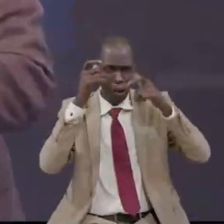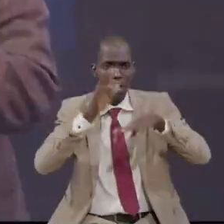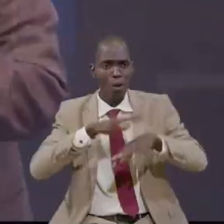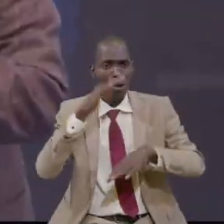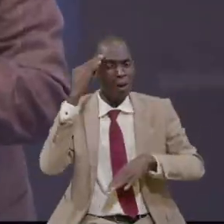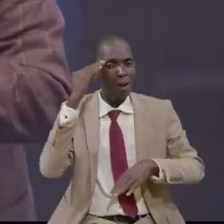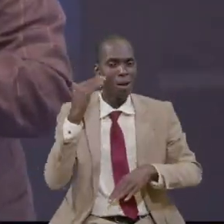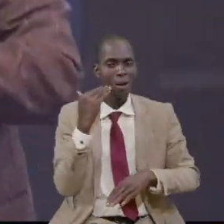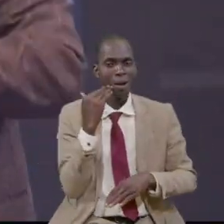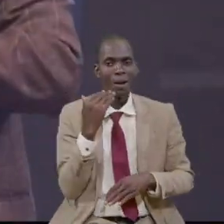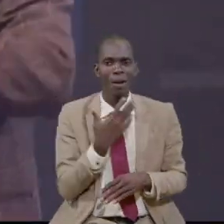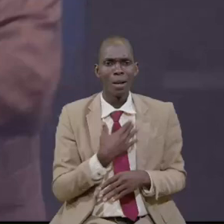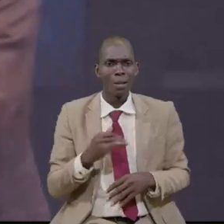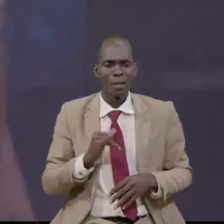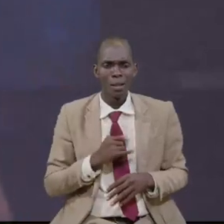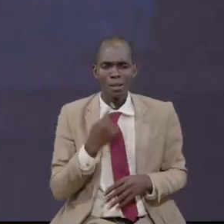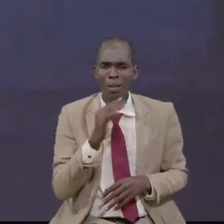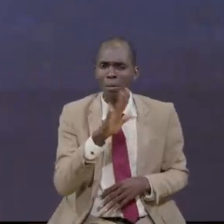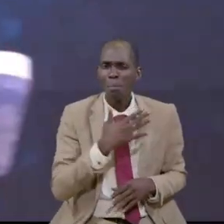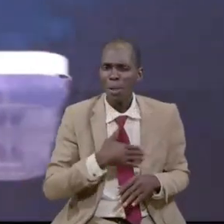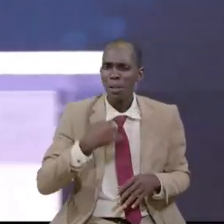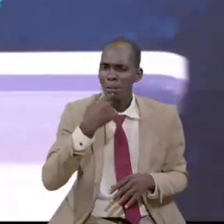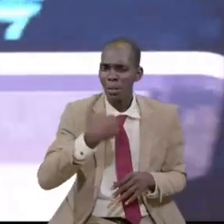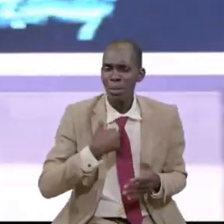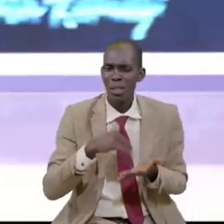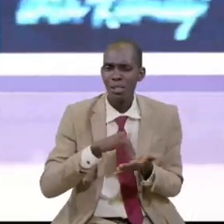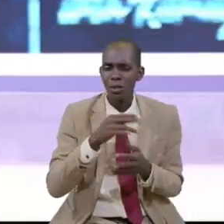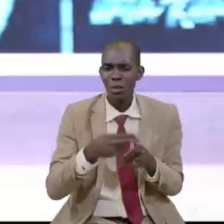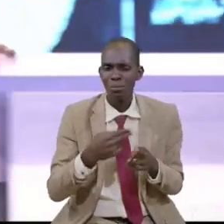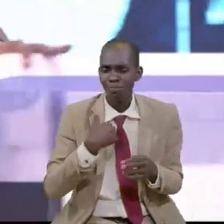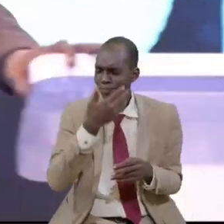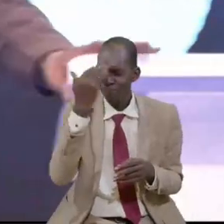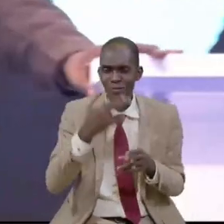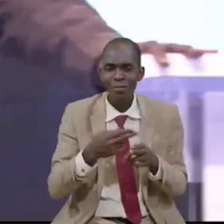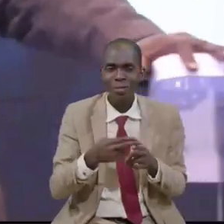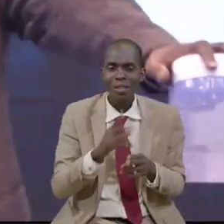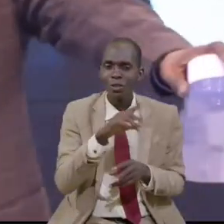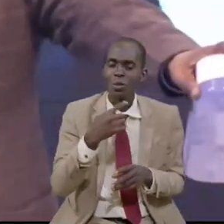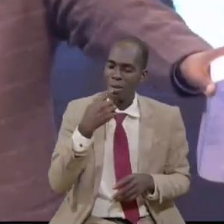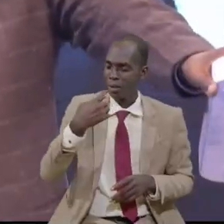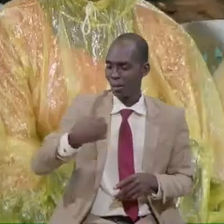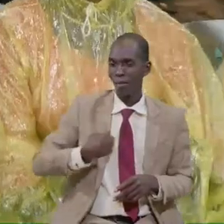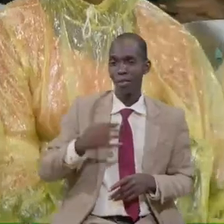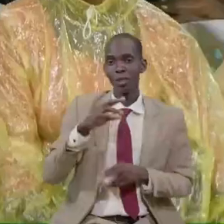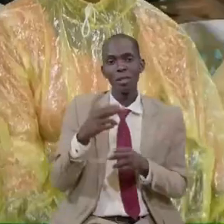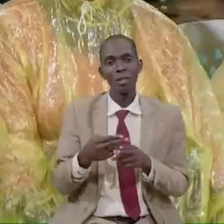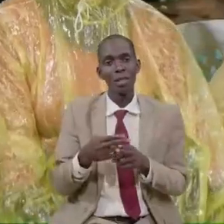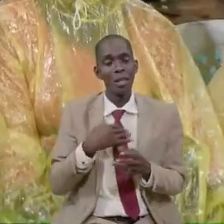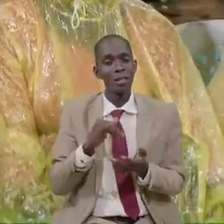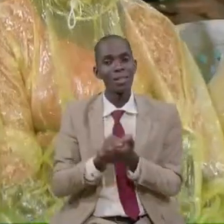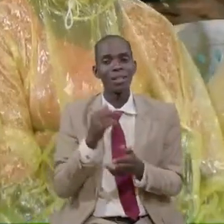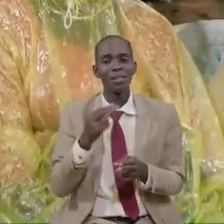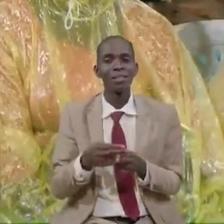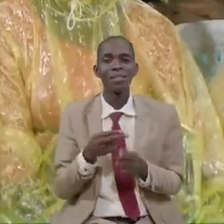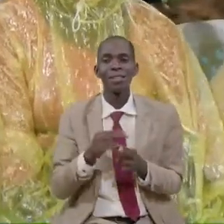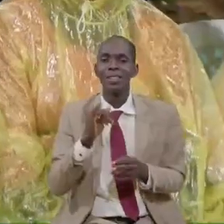puis, Jésus, rappelle-moi quel est ton nom encore. Et dit que, et vous dites votre nom, et votre